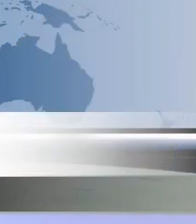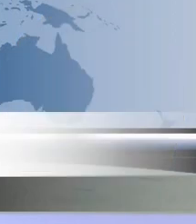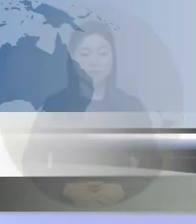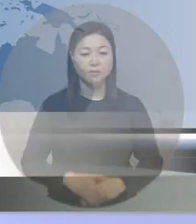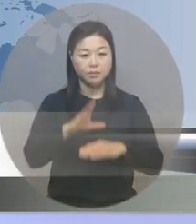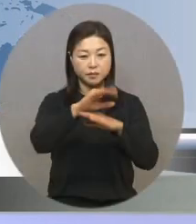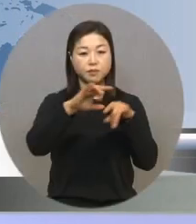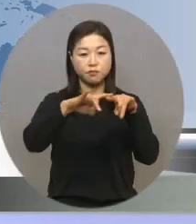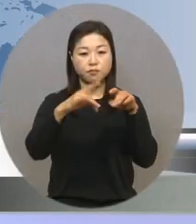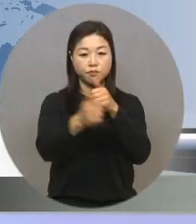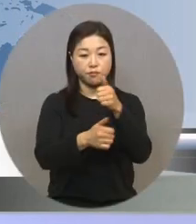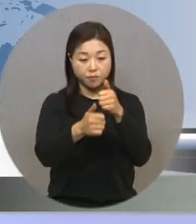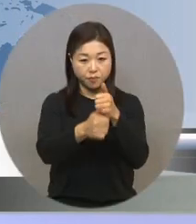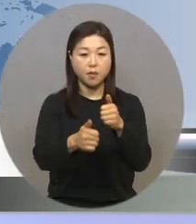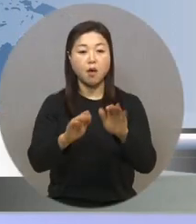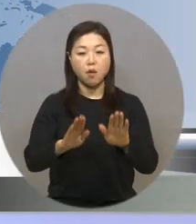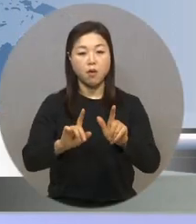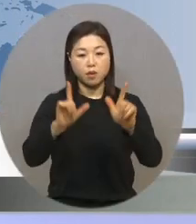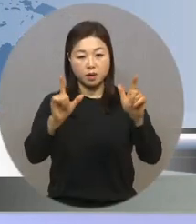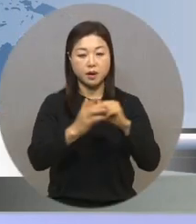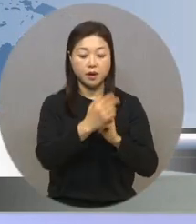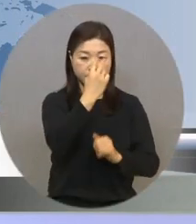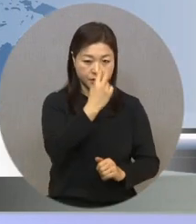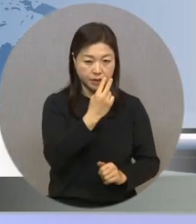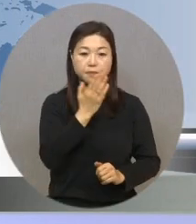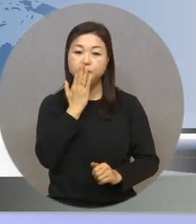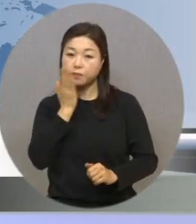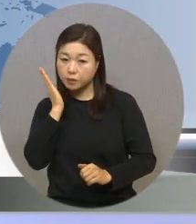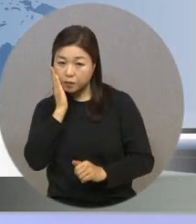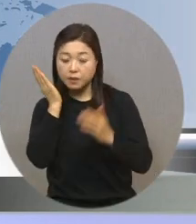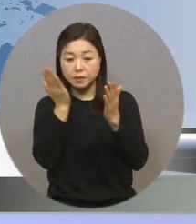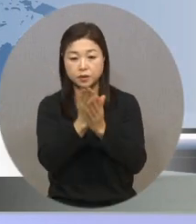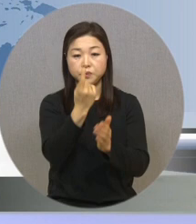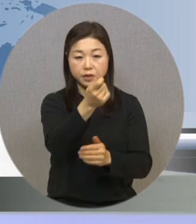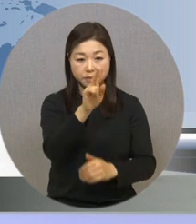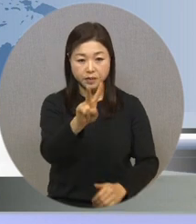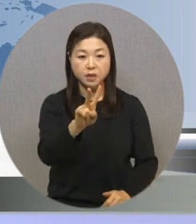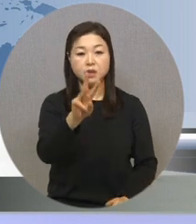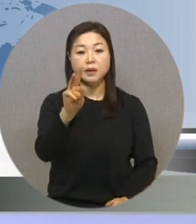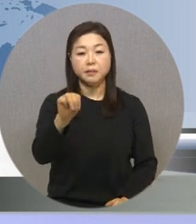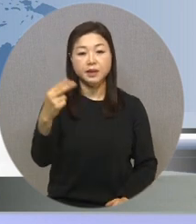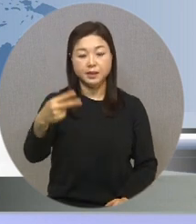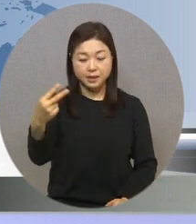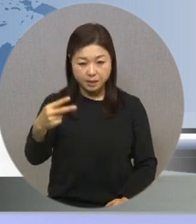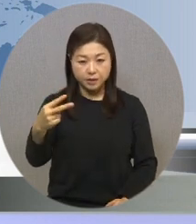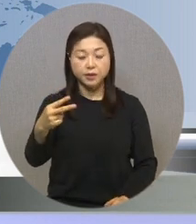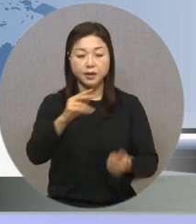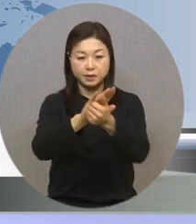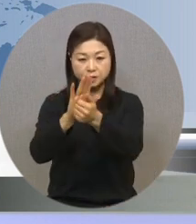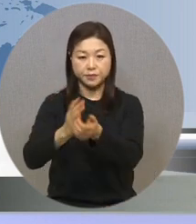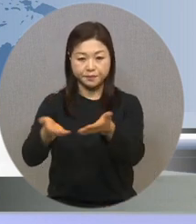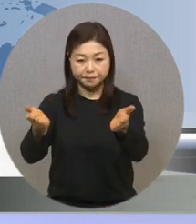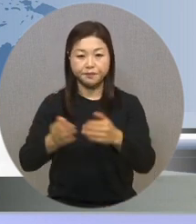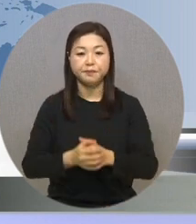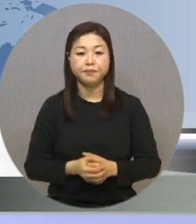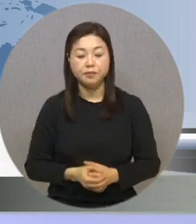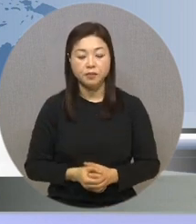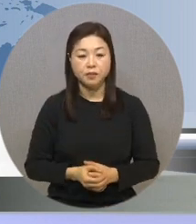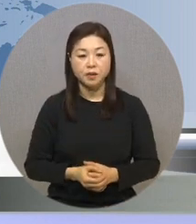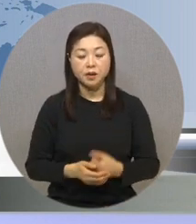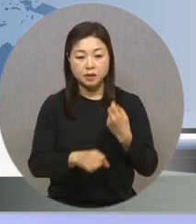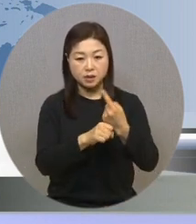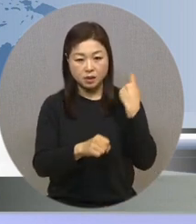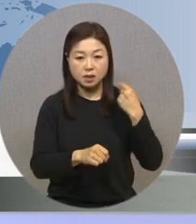방송통신 위원회가 올해 시각 청각 장애인용 맞춤형 TV 3만 2천대 지원합니다 지난해